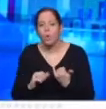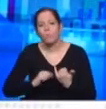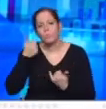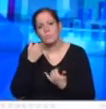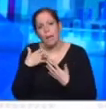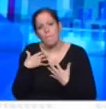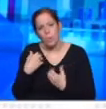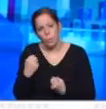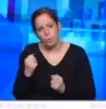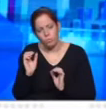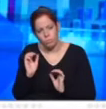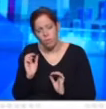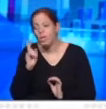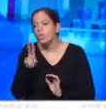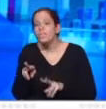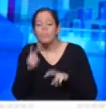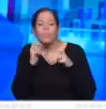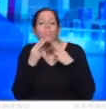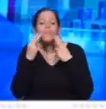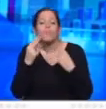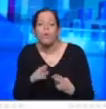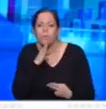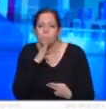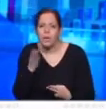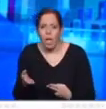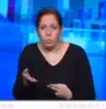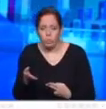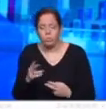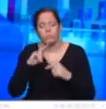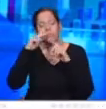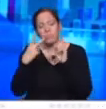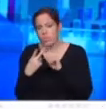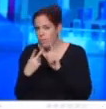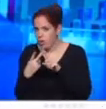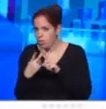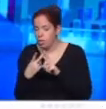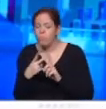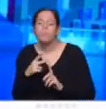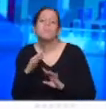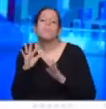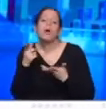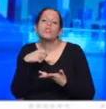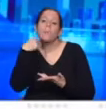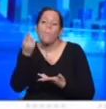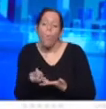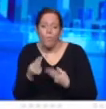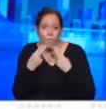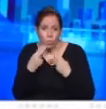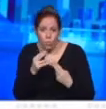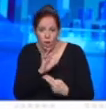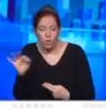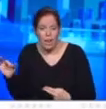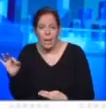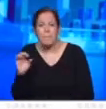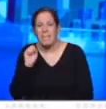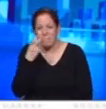הבריאות. יש לו הזדמנות לפתור את הבעיה הזאת. כן. ודבר נוסף, במה שהם אמרו, בתגובה שלהם, אם